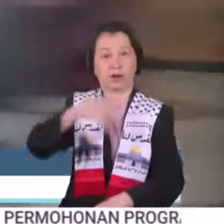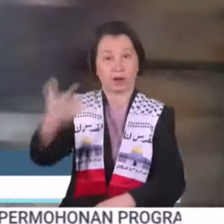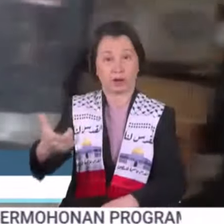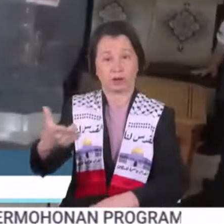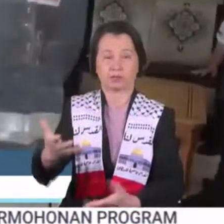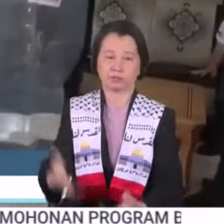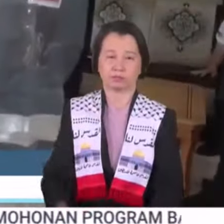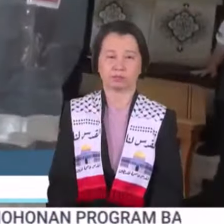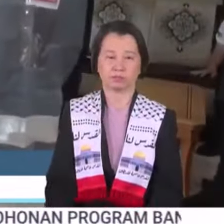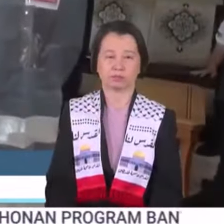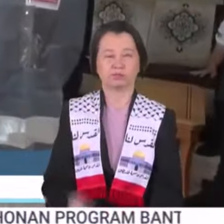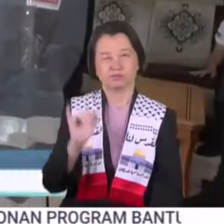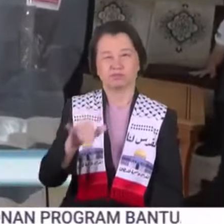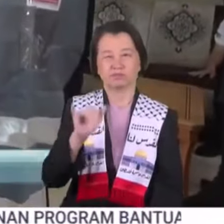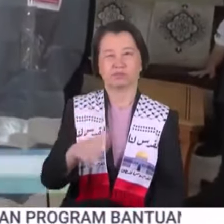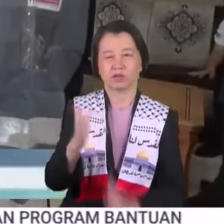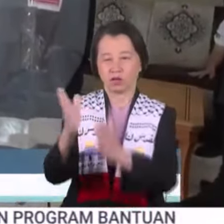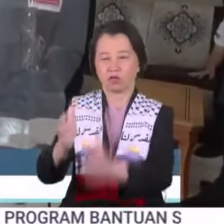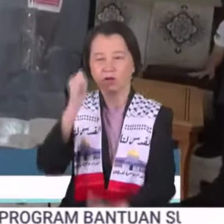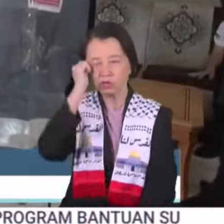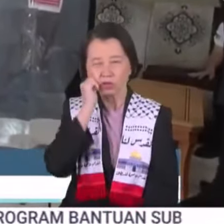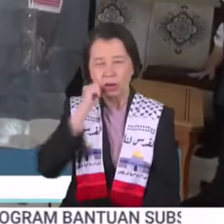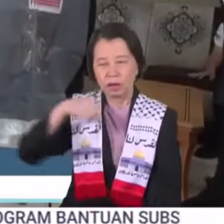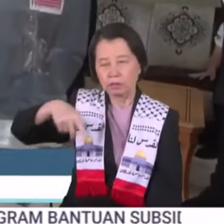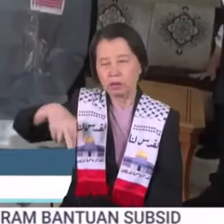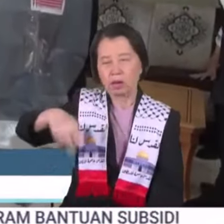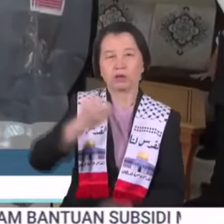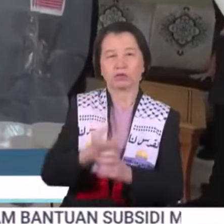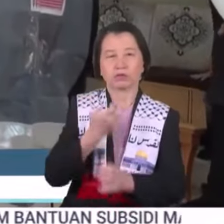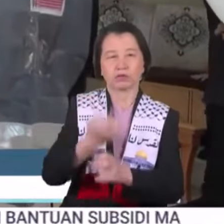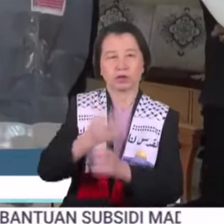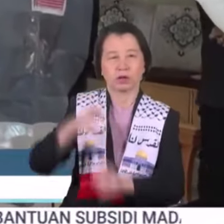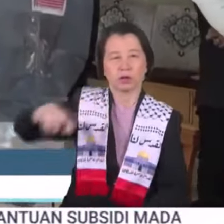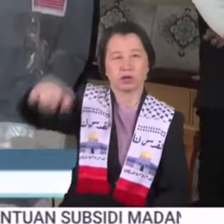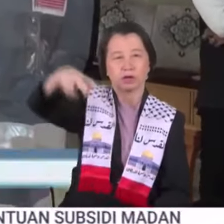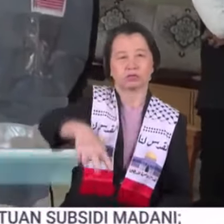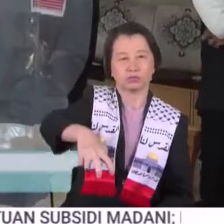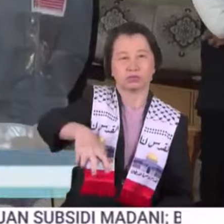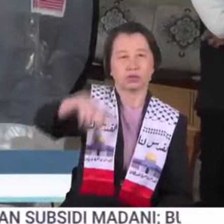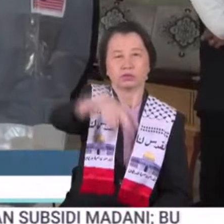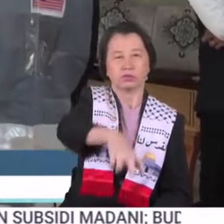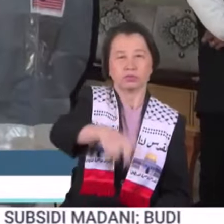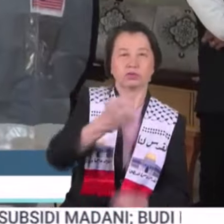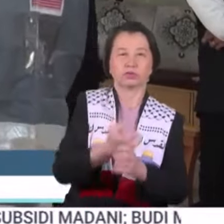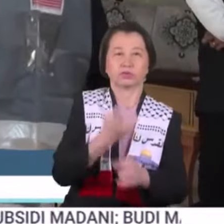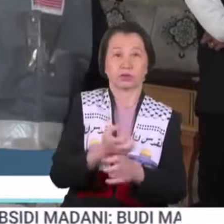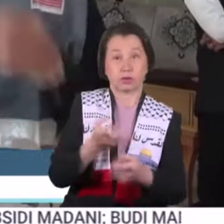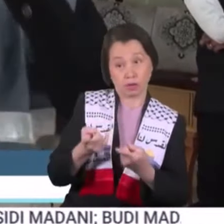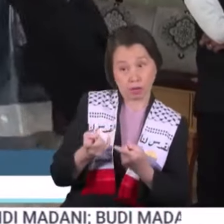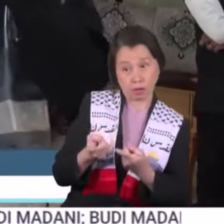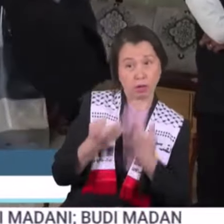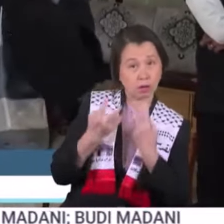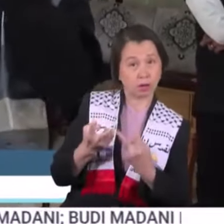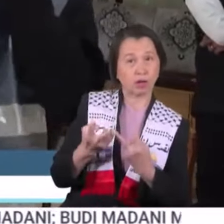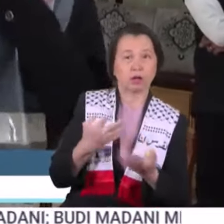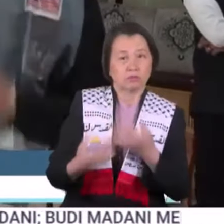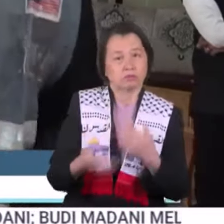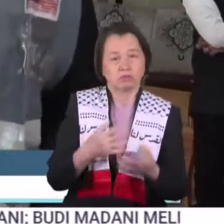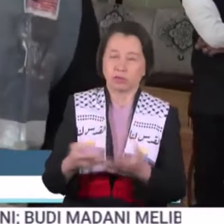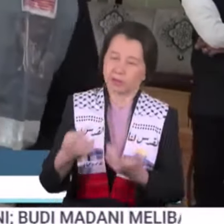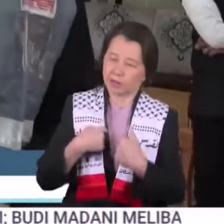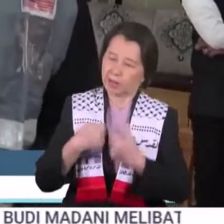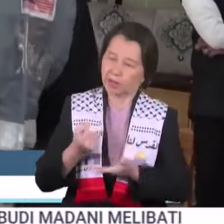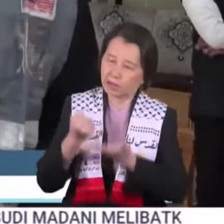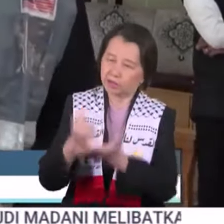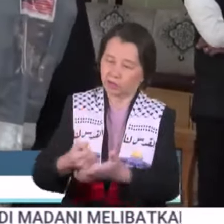lain. Sebab yelah, orang tua nak jalan pun payah, nak turun tangga pun susah kan. Kita macam tak apa kak, tak apa pak cik,